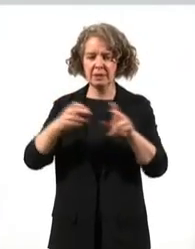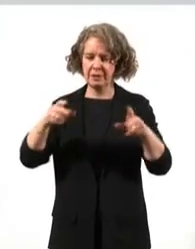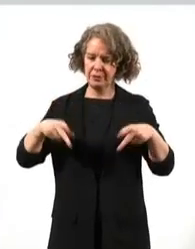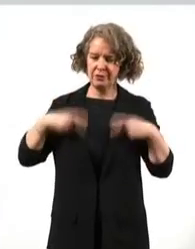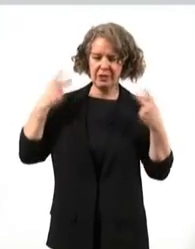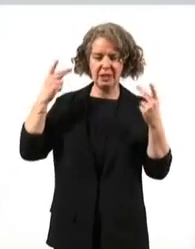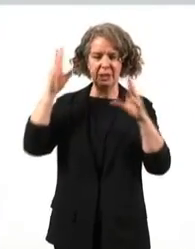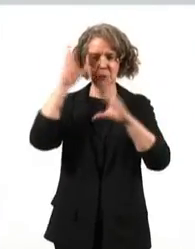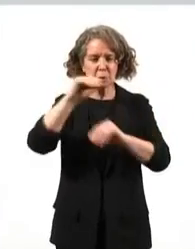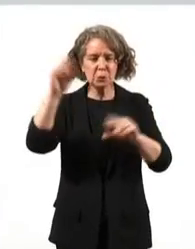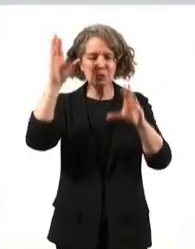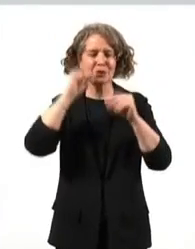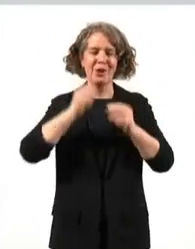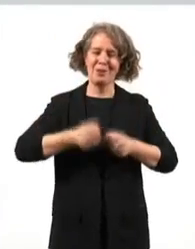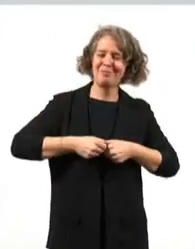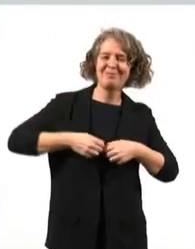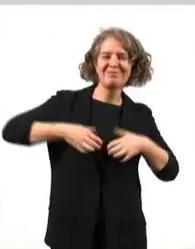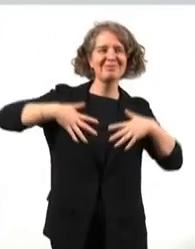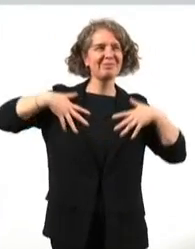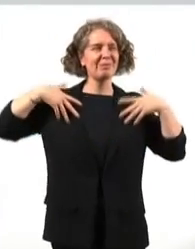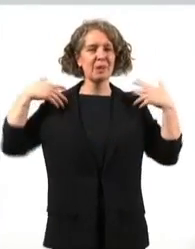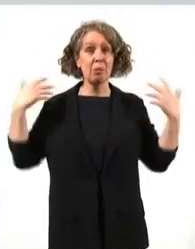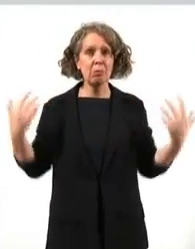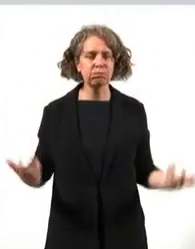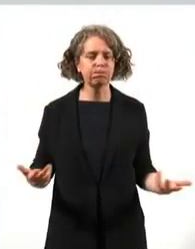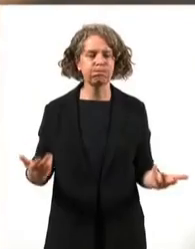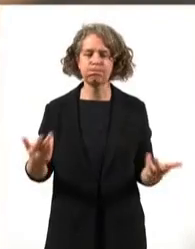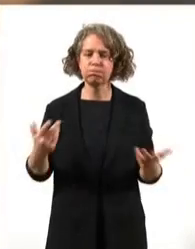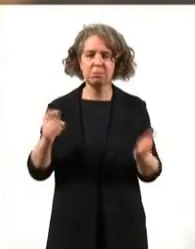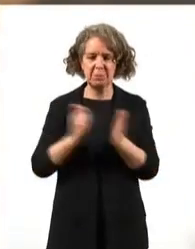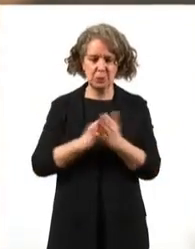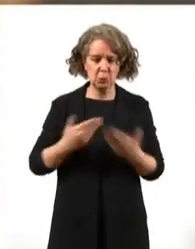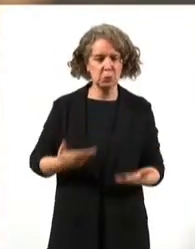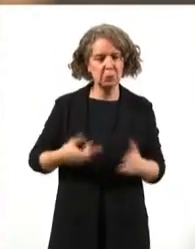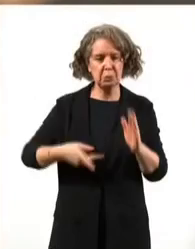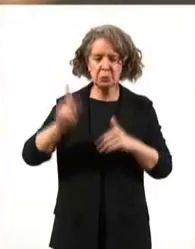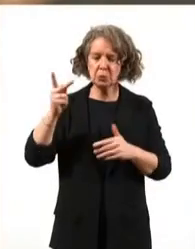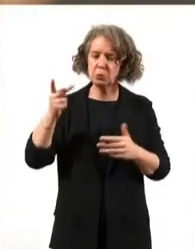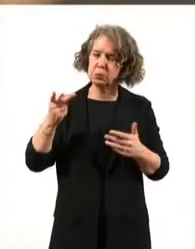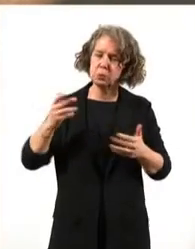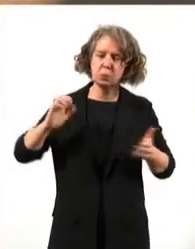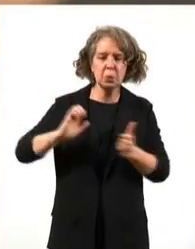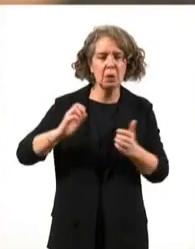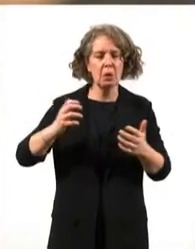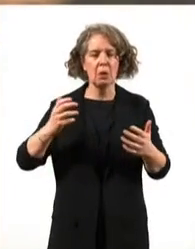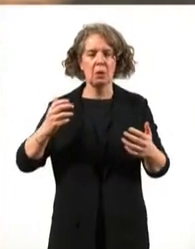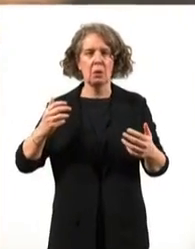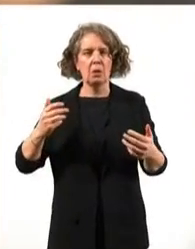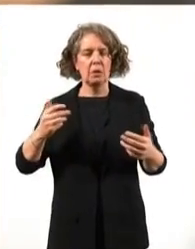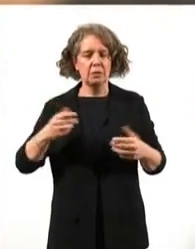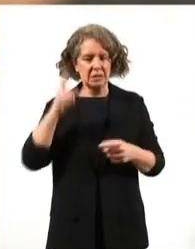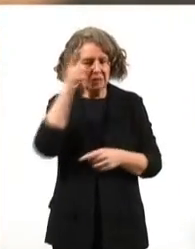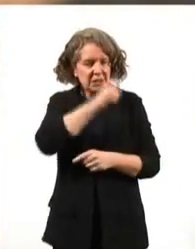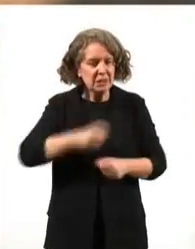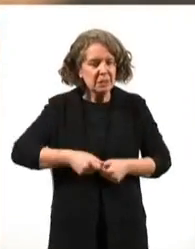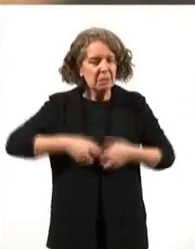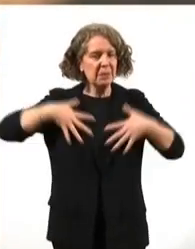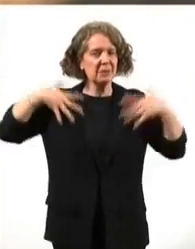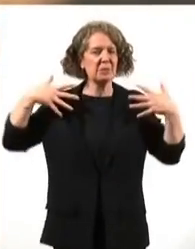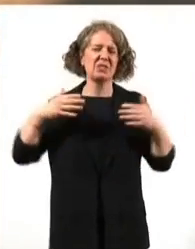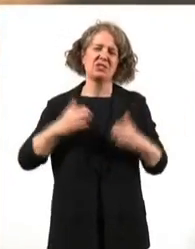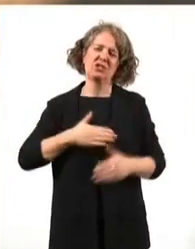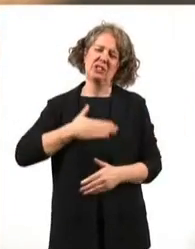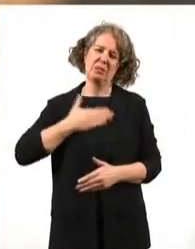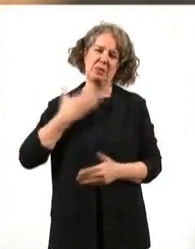vie d'étudiant et surtout avec l'inflation aujourd'hui. Et en fait, moi, ce que j'aimerais, c'est qu'il y ait, si on pouvait